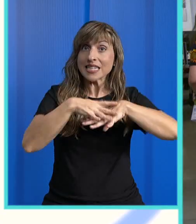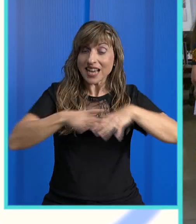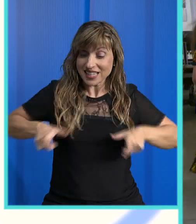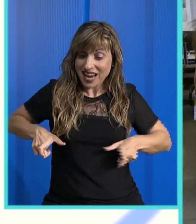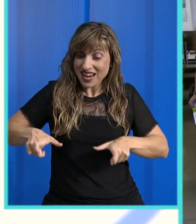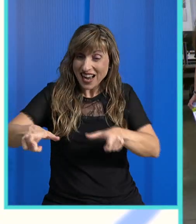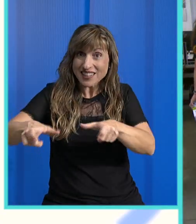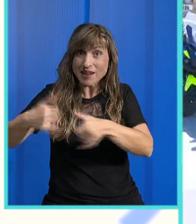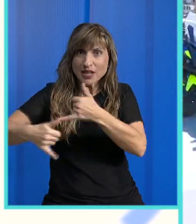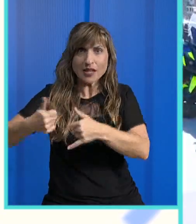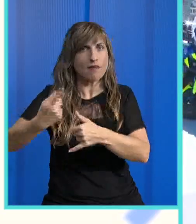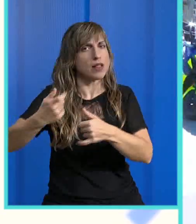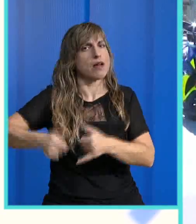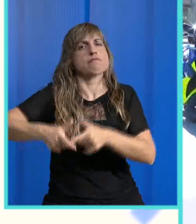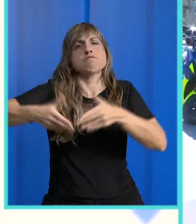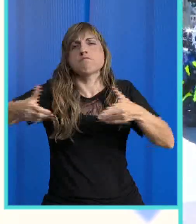bici a la ciutat.